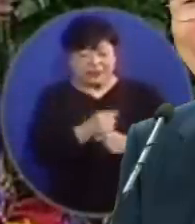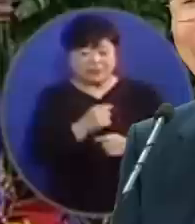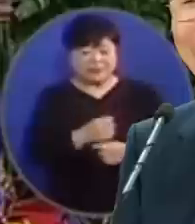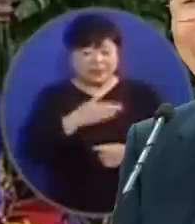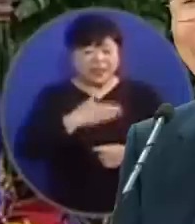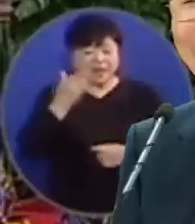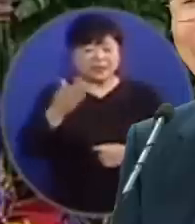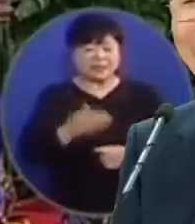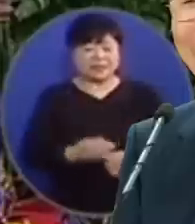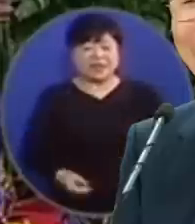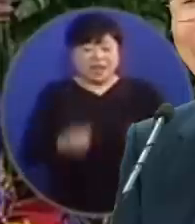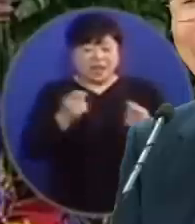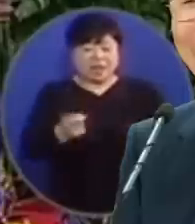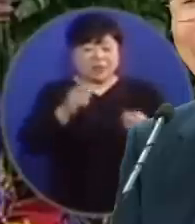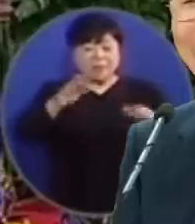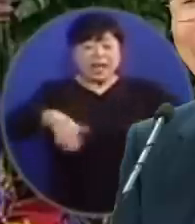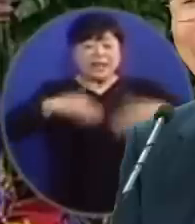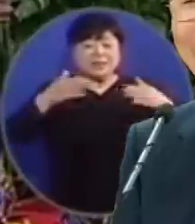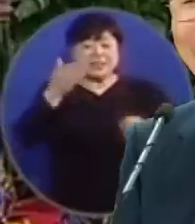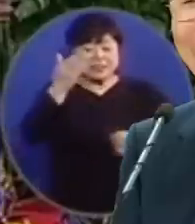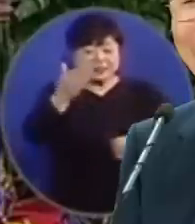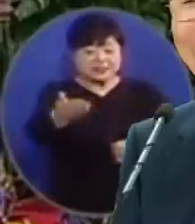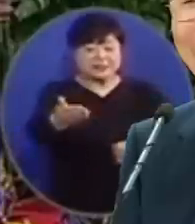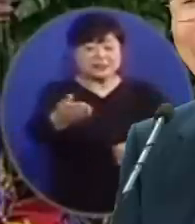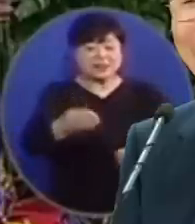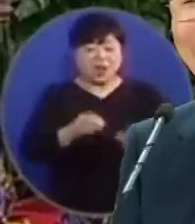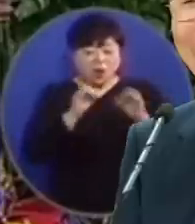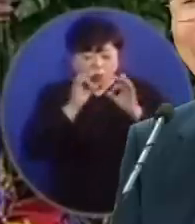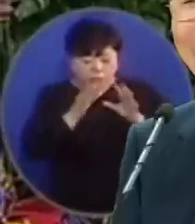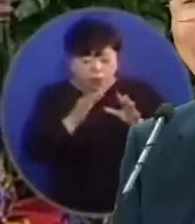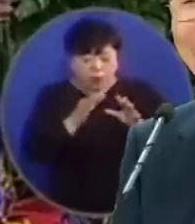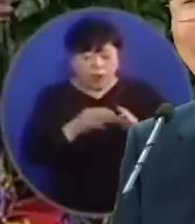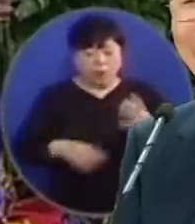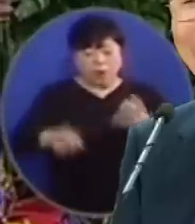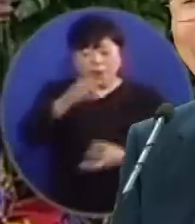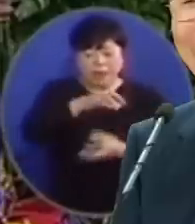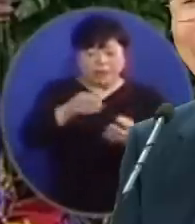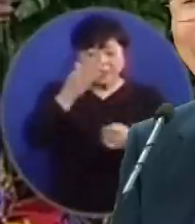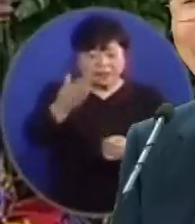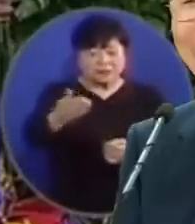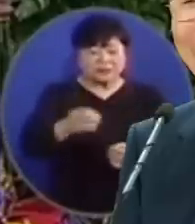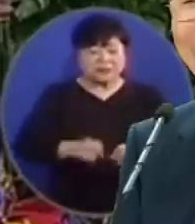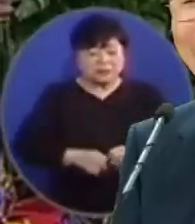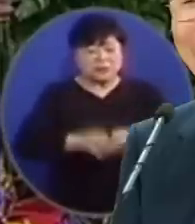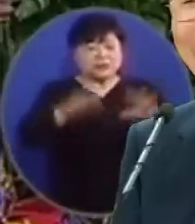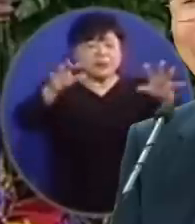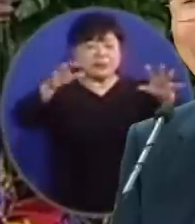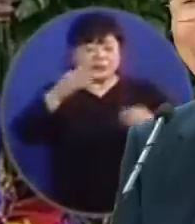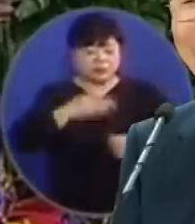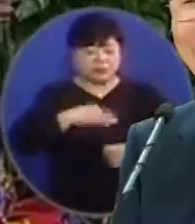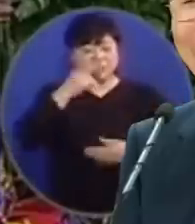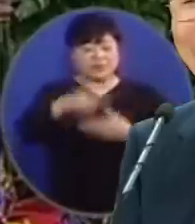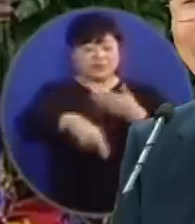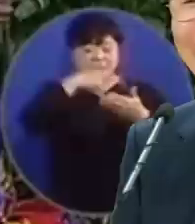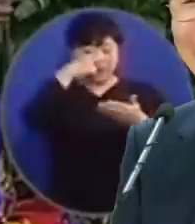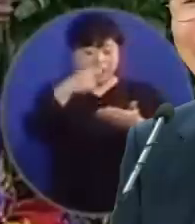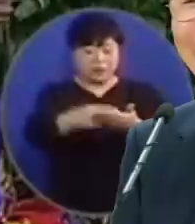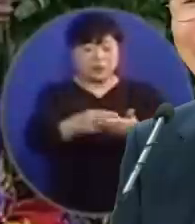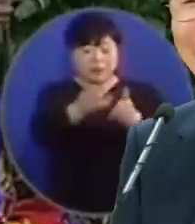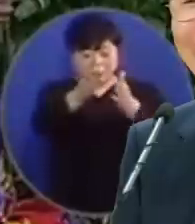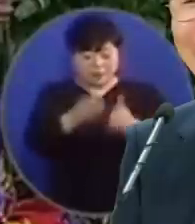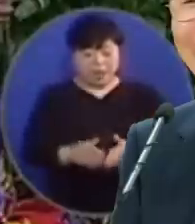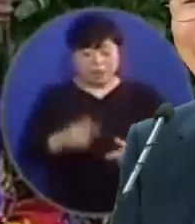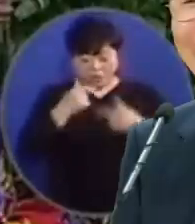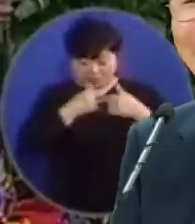것이라. 내가 그들을 까부른 적 바람이 그들을 날리겠고 회오리 바람이 그들을 몰아버릴 것이로되 너는 야훼로